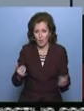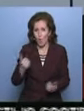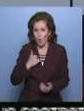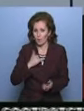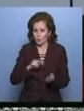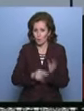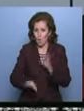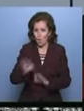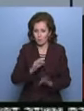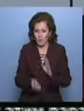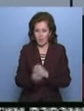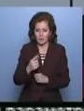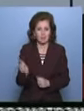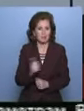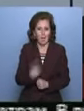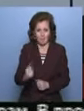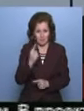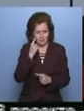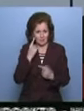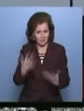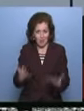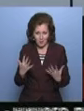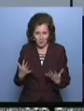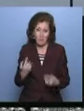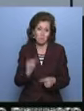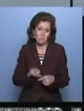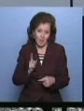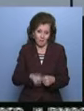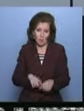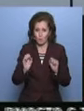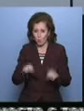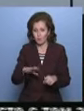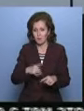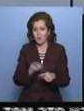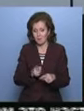проект, пожалуй, самый яркий. Поэтому, может быть, это повлияло.